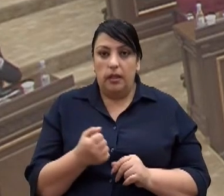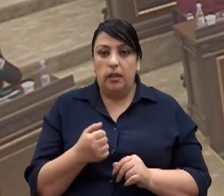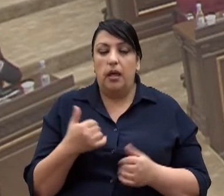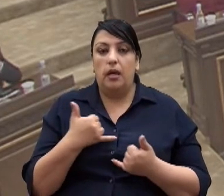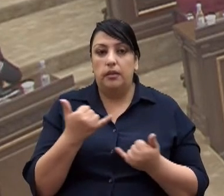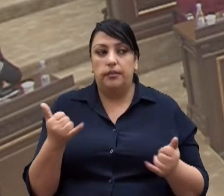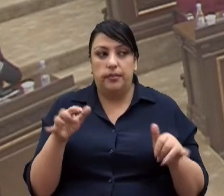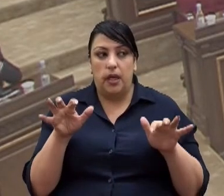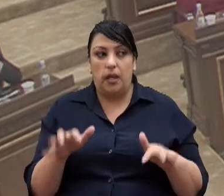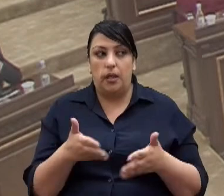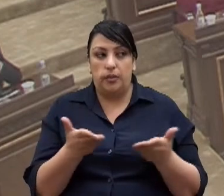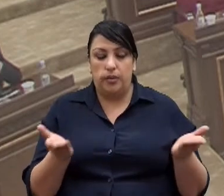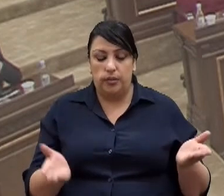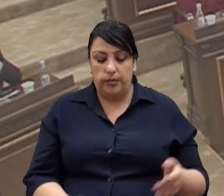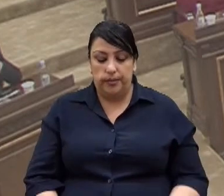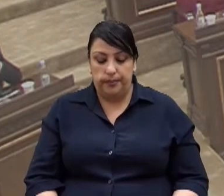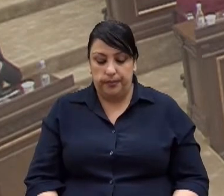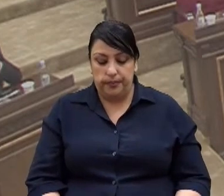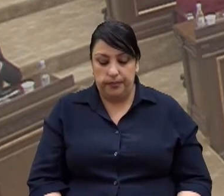հարգելի նախագահություն,